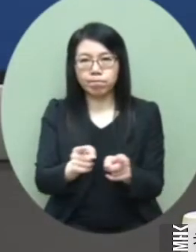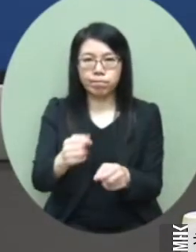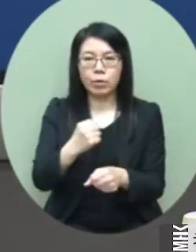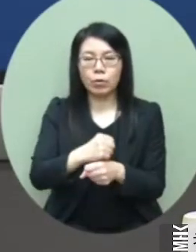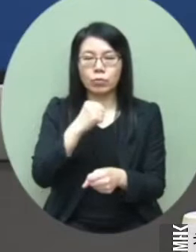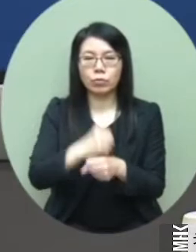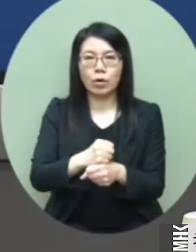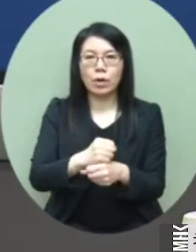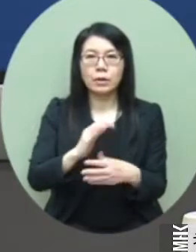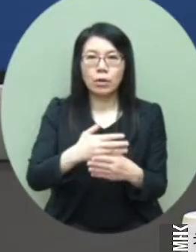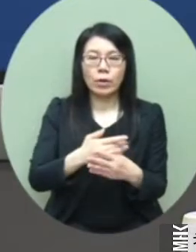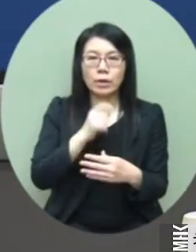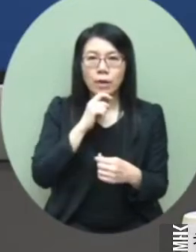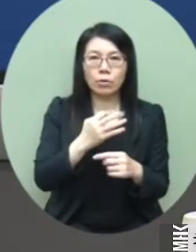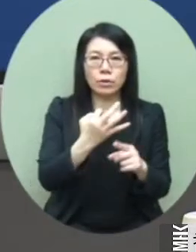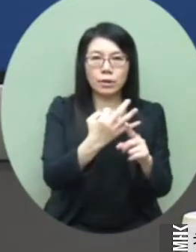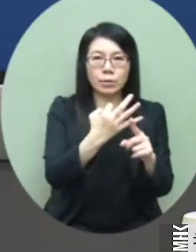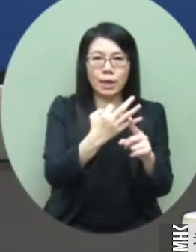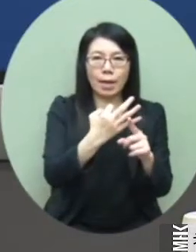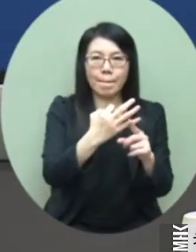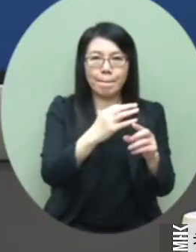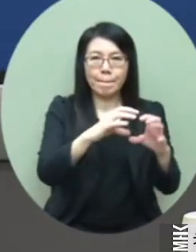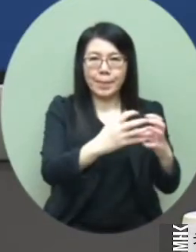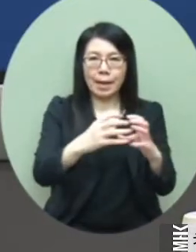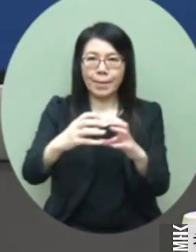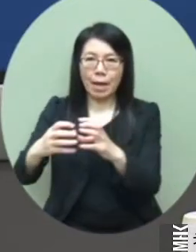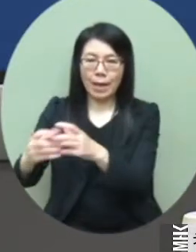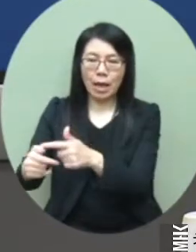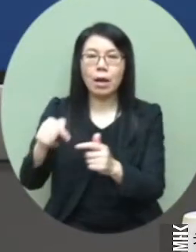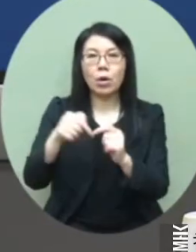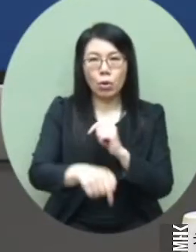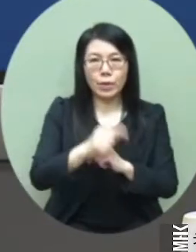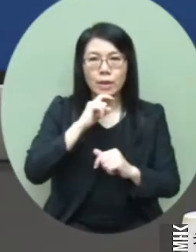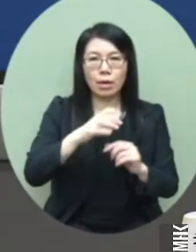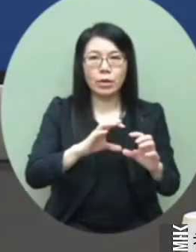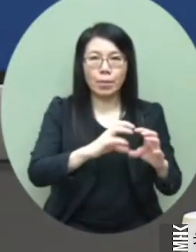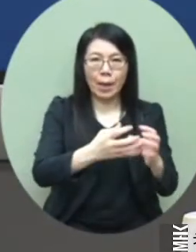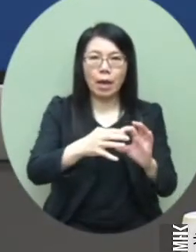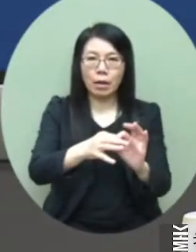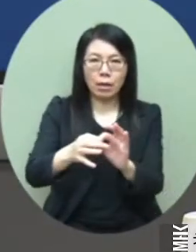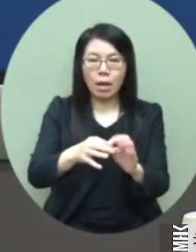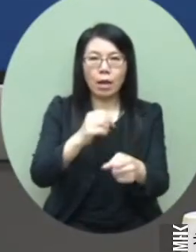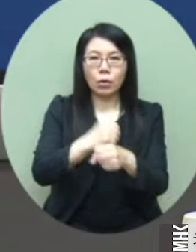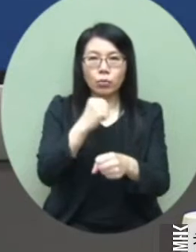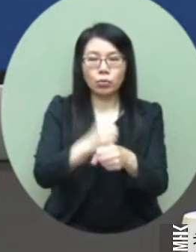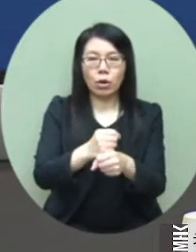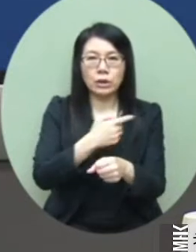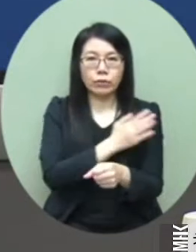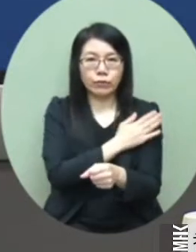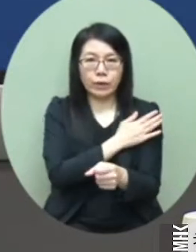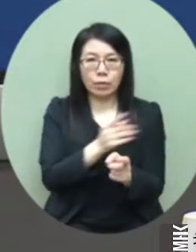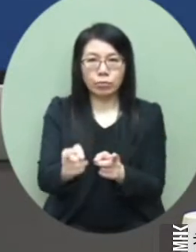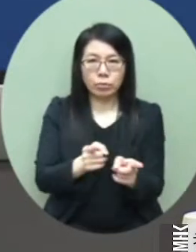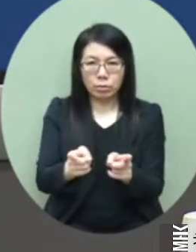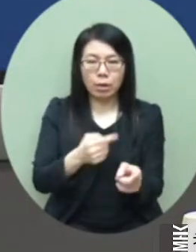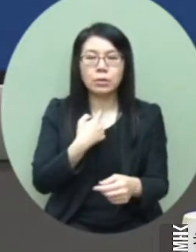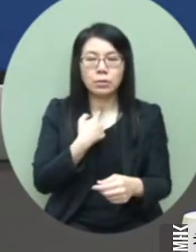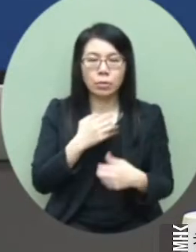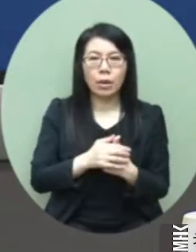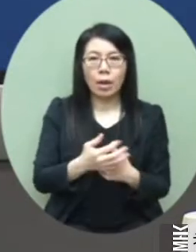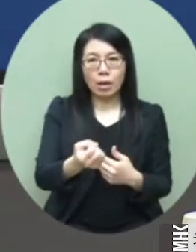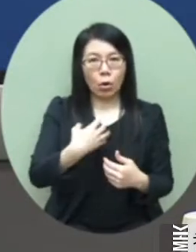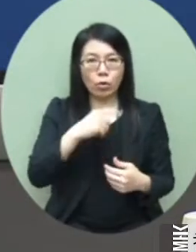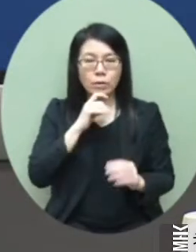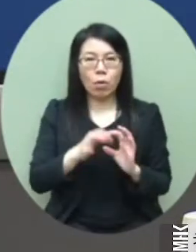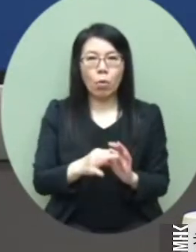畢竟我哋有13個局啦，咁好多時有啲跨局嘅工作要統籌。你提到